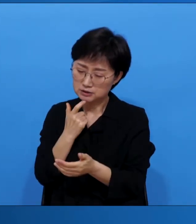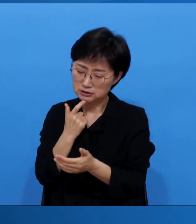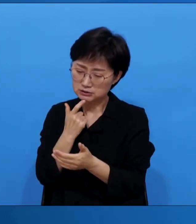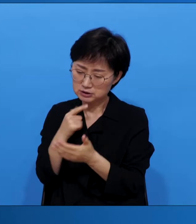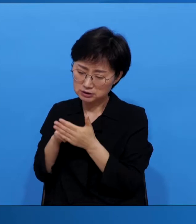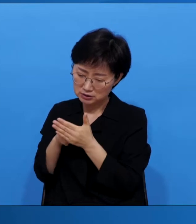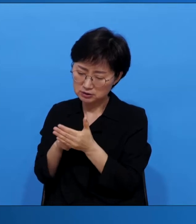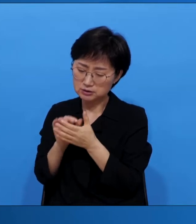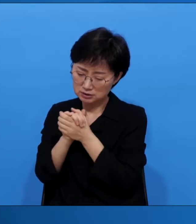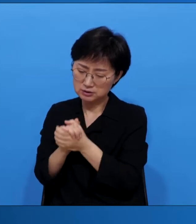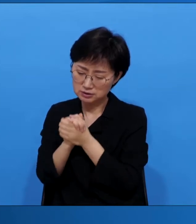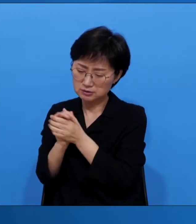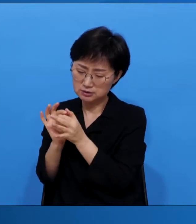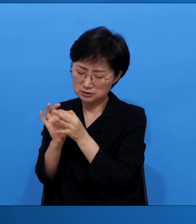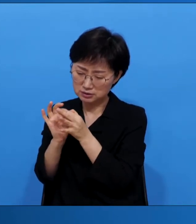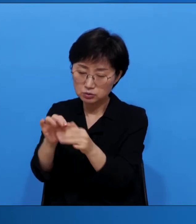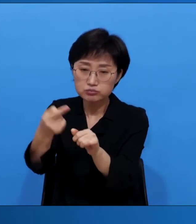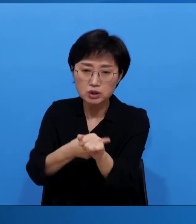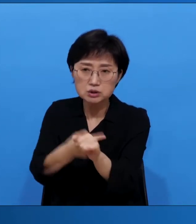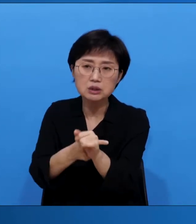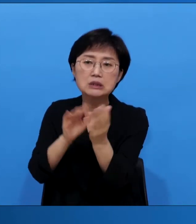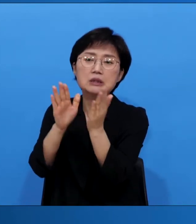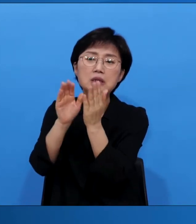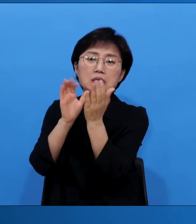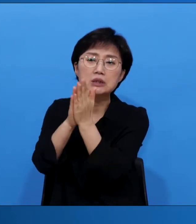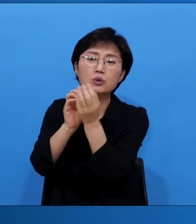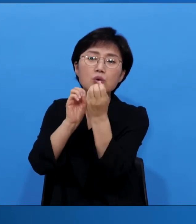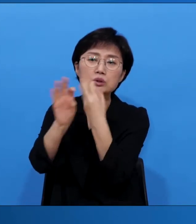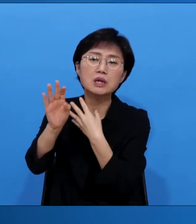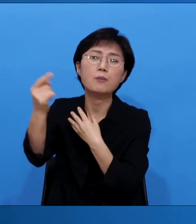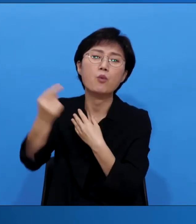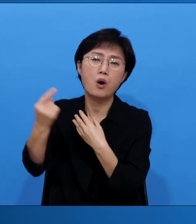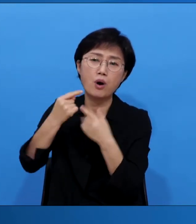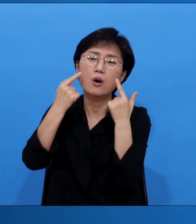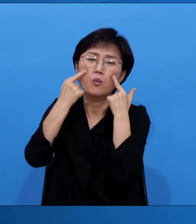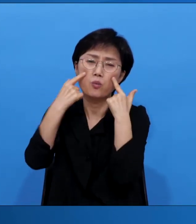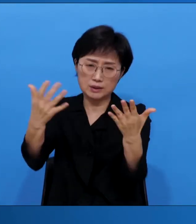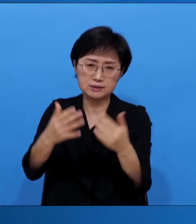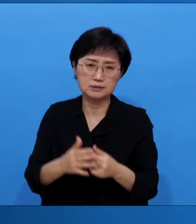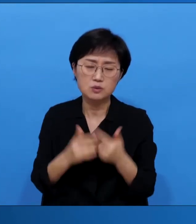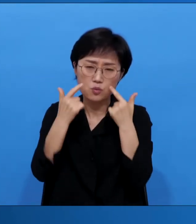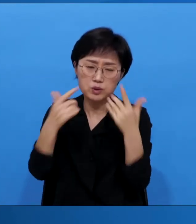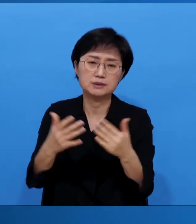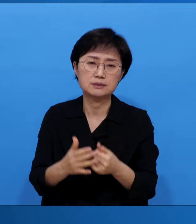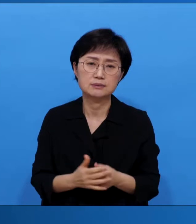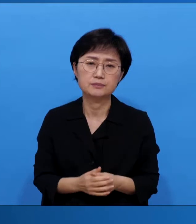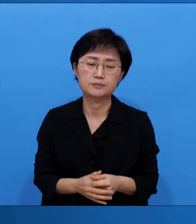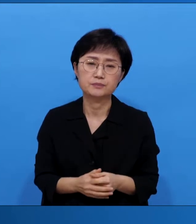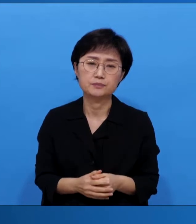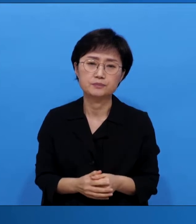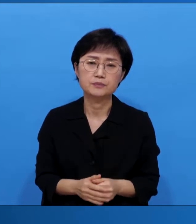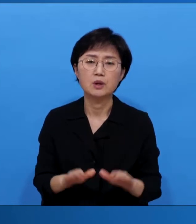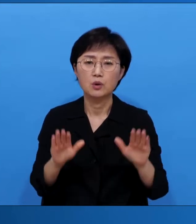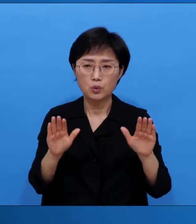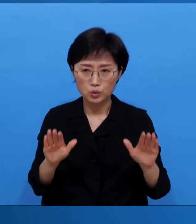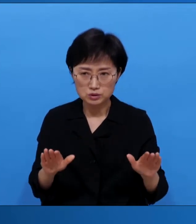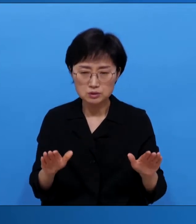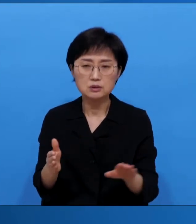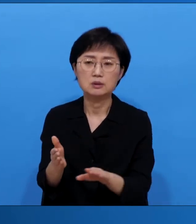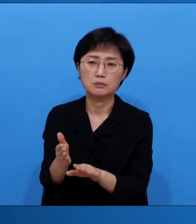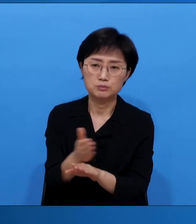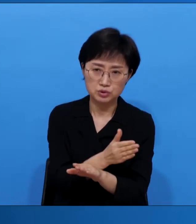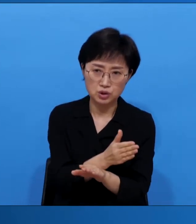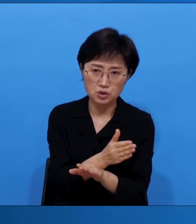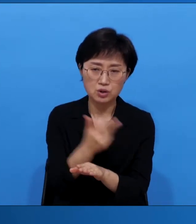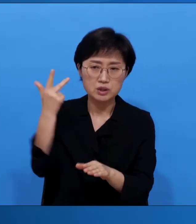covenant and you continue to pray the prayer of enjoying the kingdom of God, absolutely the works will rise from that. 오늘부터